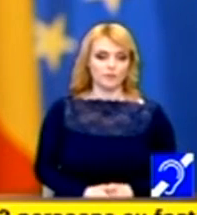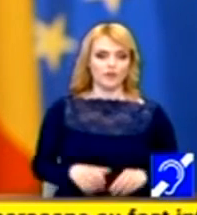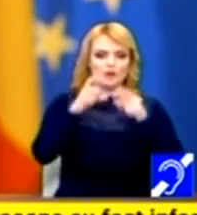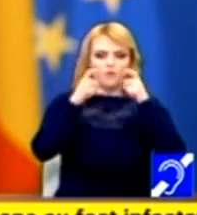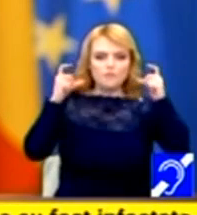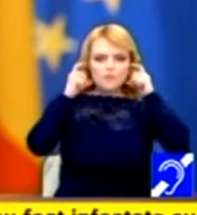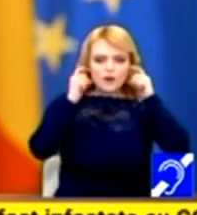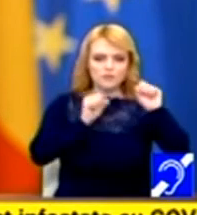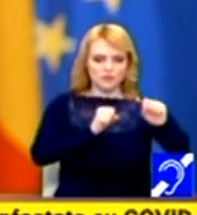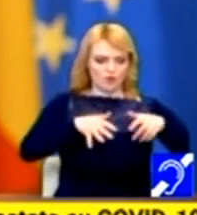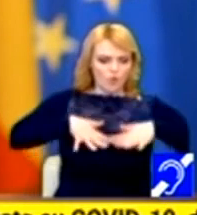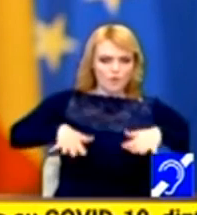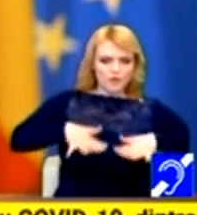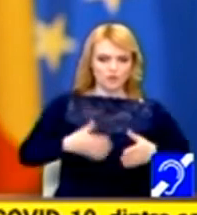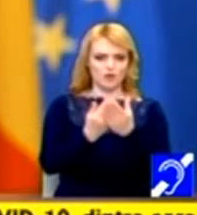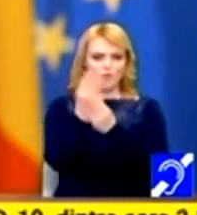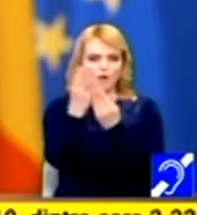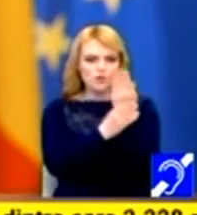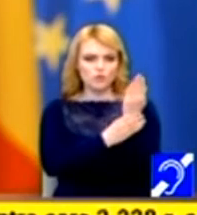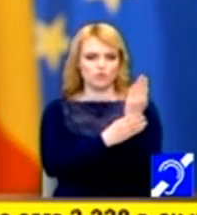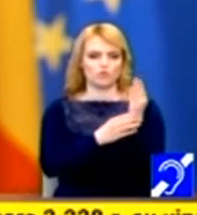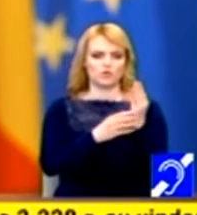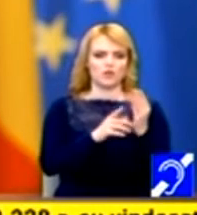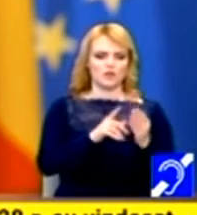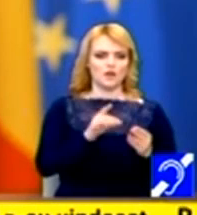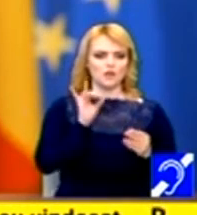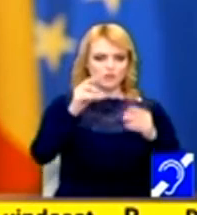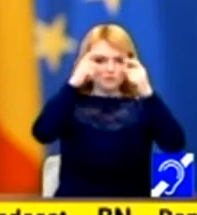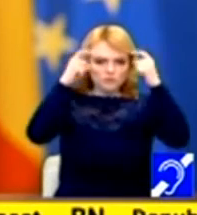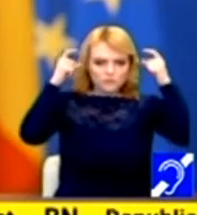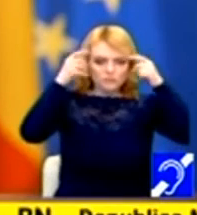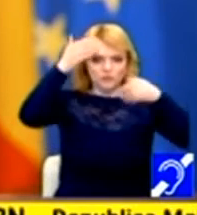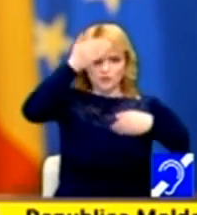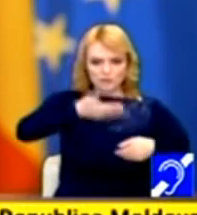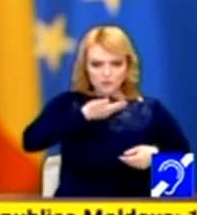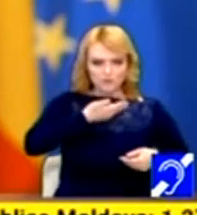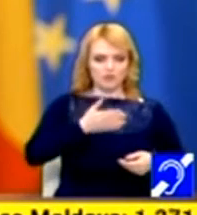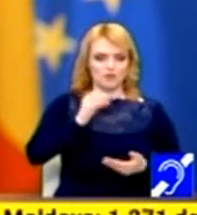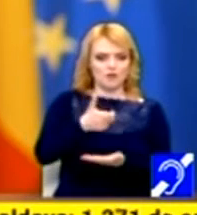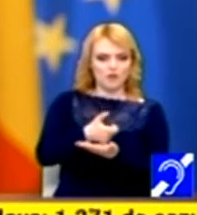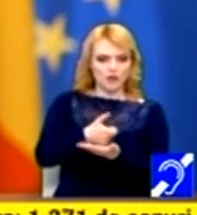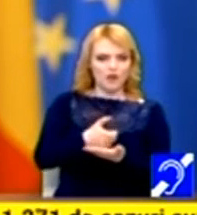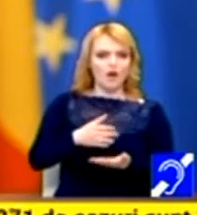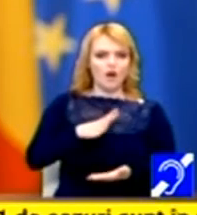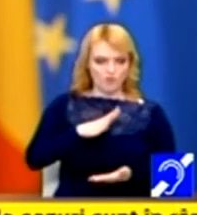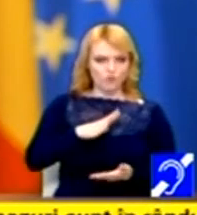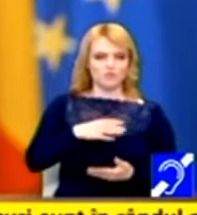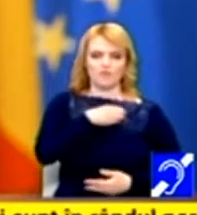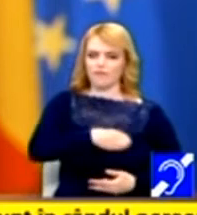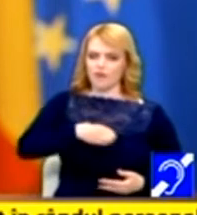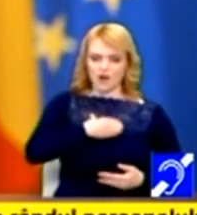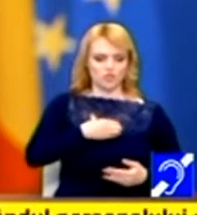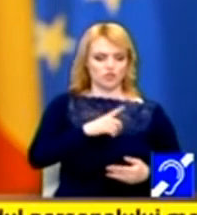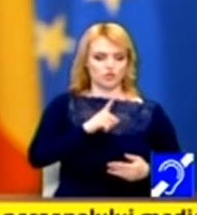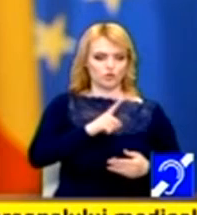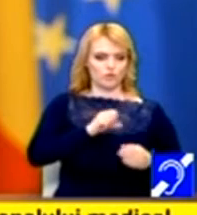de protecție, combinezoane, mănuși, echipamente medicale și substanțe dezinfectante, a fost esențială în lupta cu